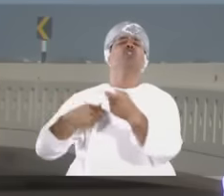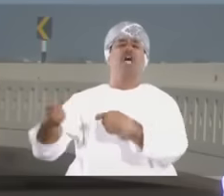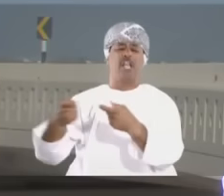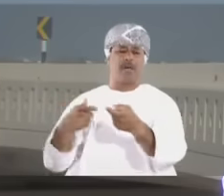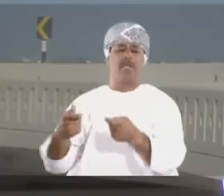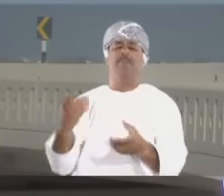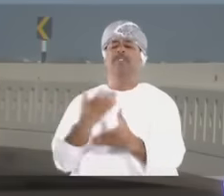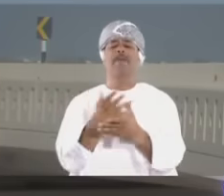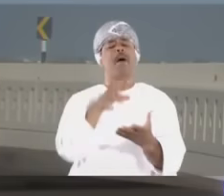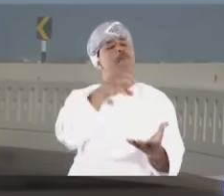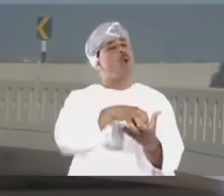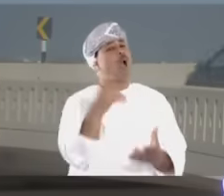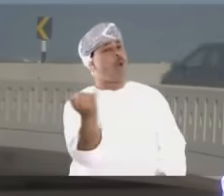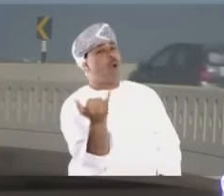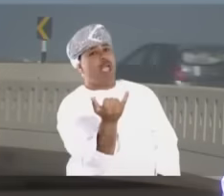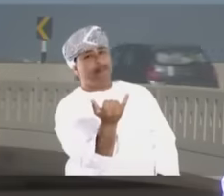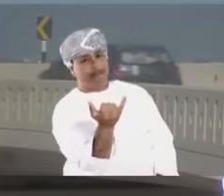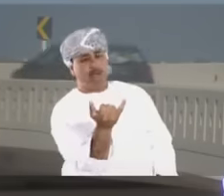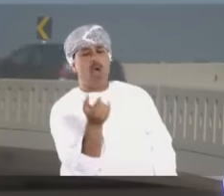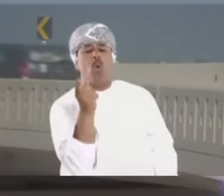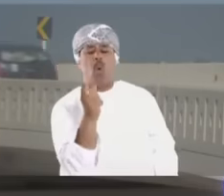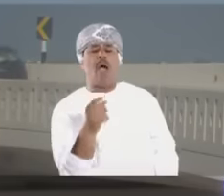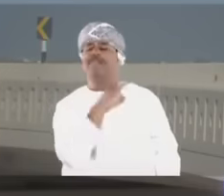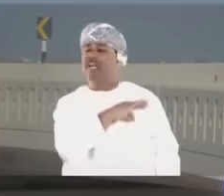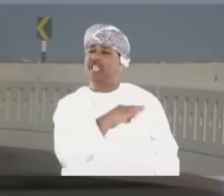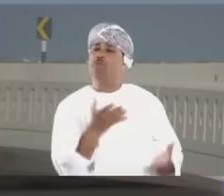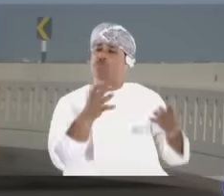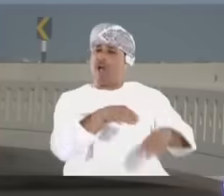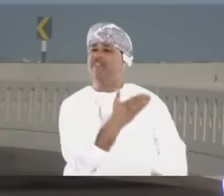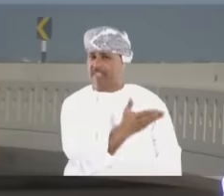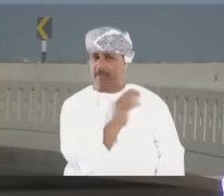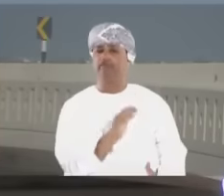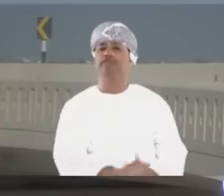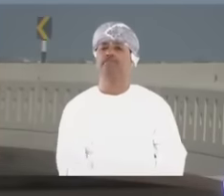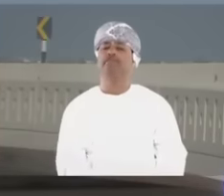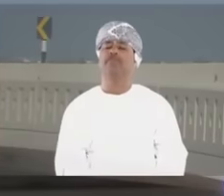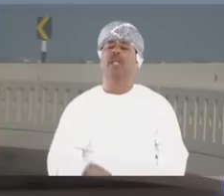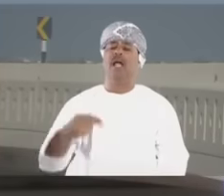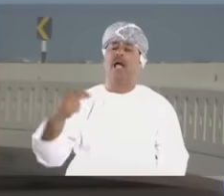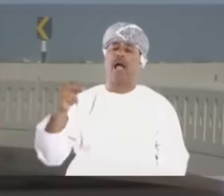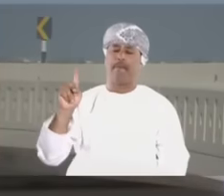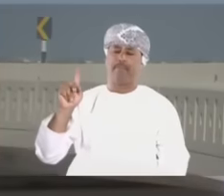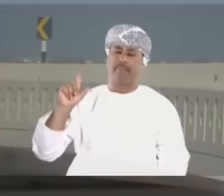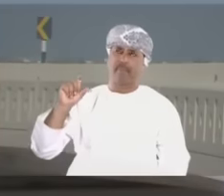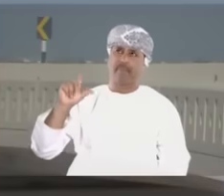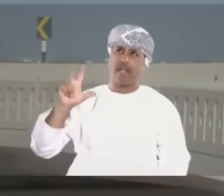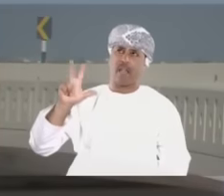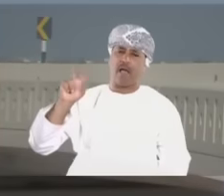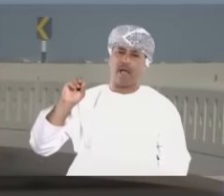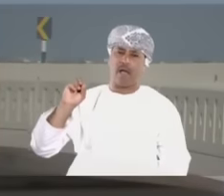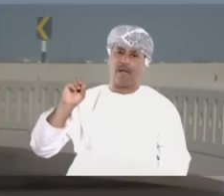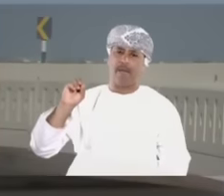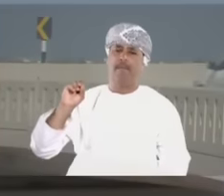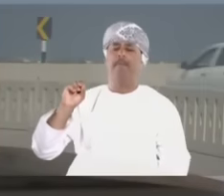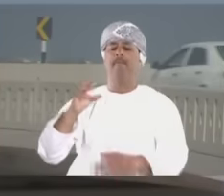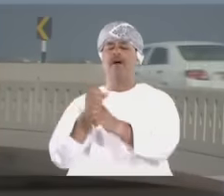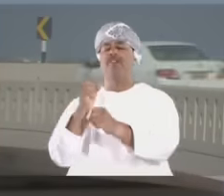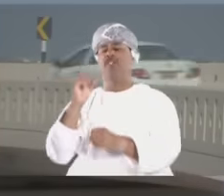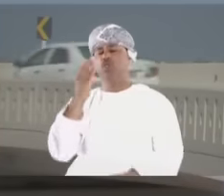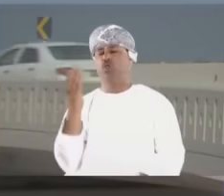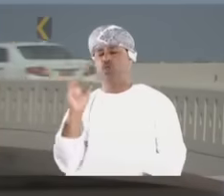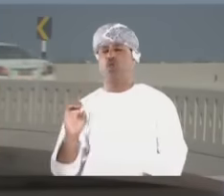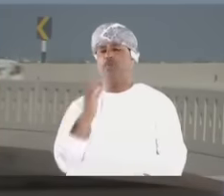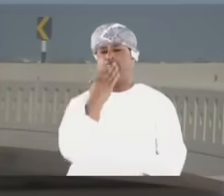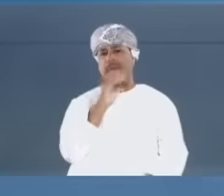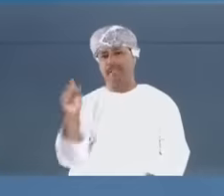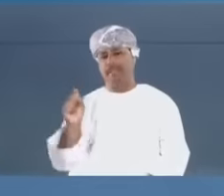نظرا لموقعه الاستراتيجي وجدواه الاقتصادية. عبد الله بن عامر الويهي، محافظة جنوب